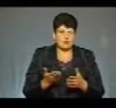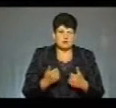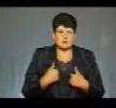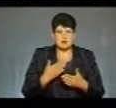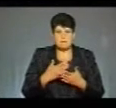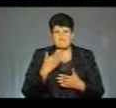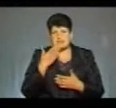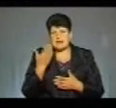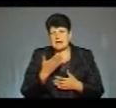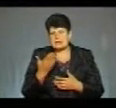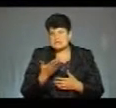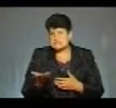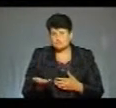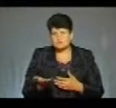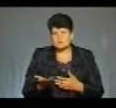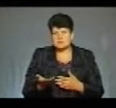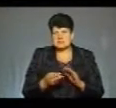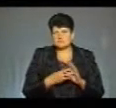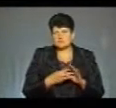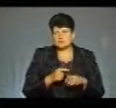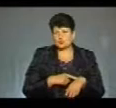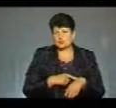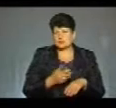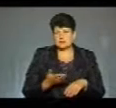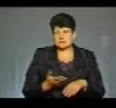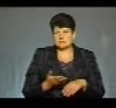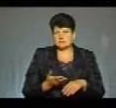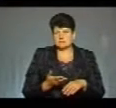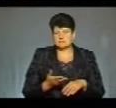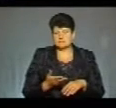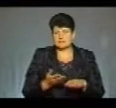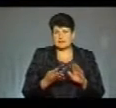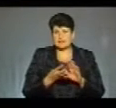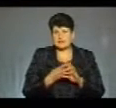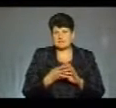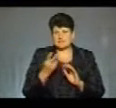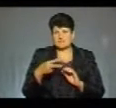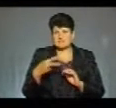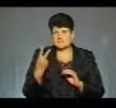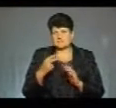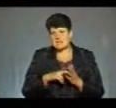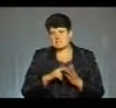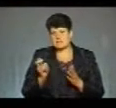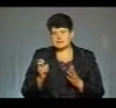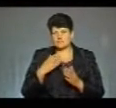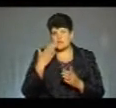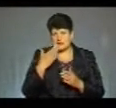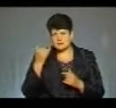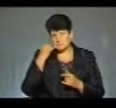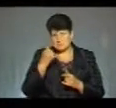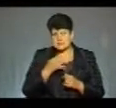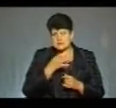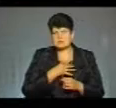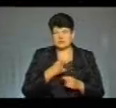Я мав лекцію з 8 години. В 9:22 я вийшов з лекції і мені повідомили, що